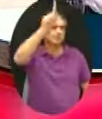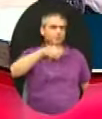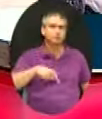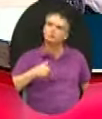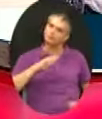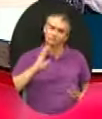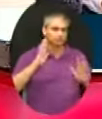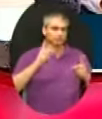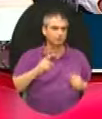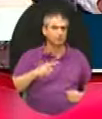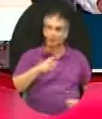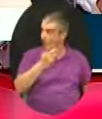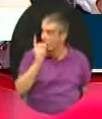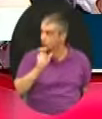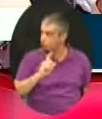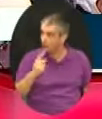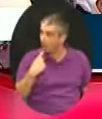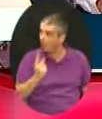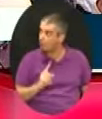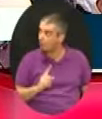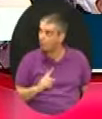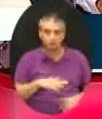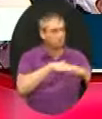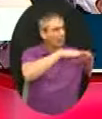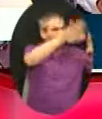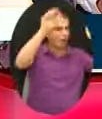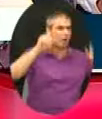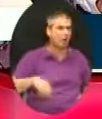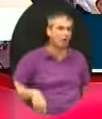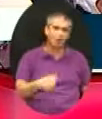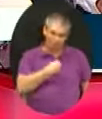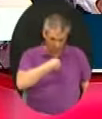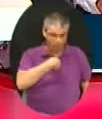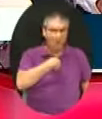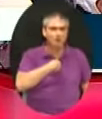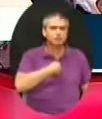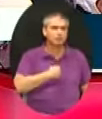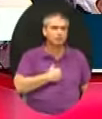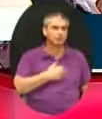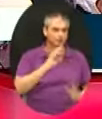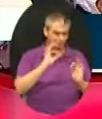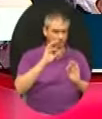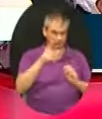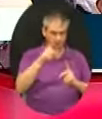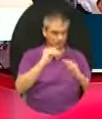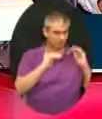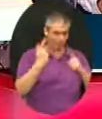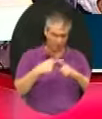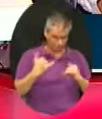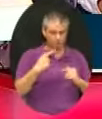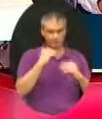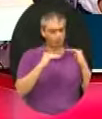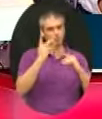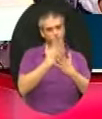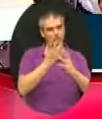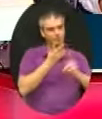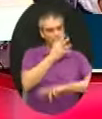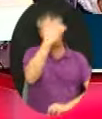מאוד... אנשים לא אמרו את זה? סליחה. אז אני היית באמת מאוזנת עד כאן, עכשיו אתה עברת את